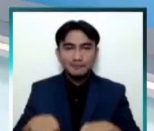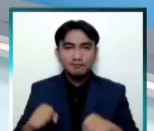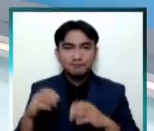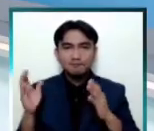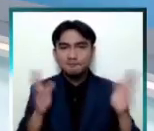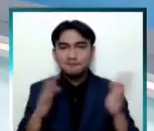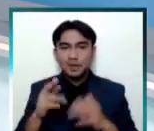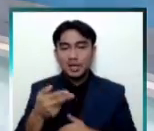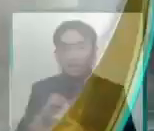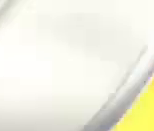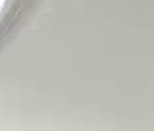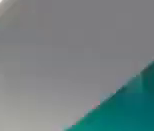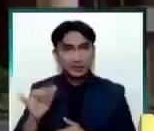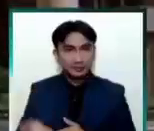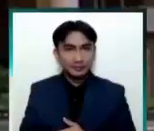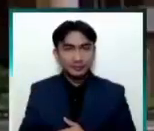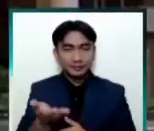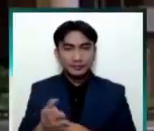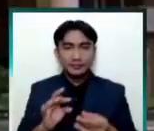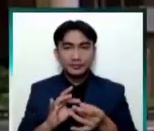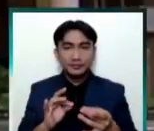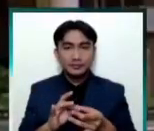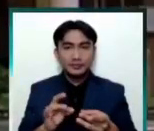TV Balitang Amyana.